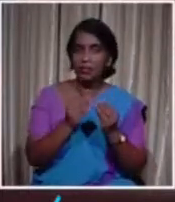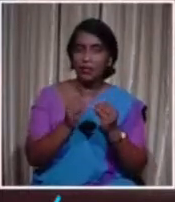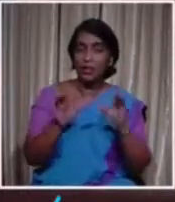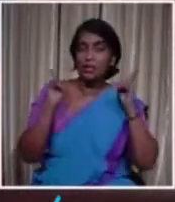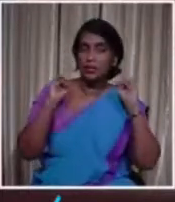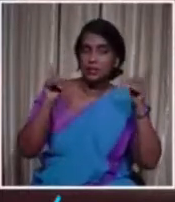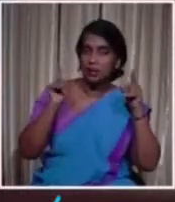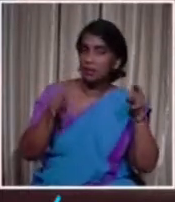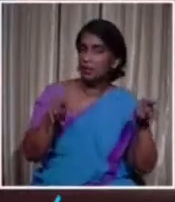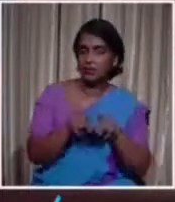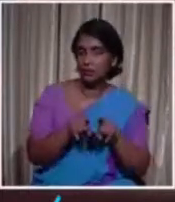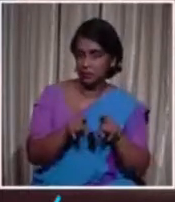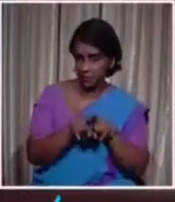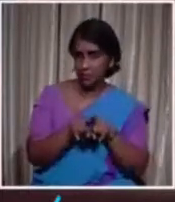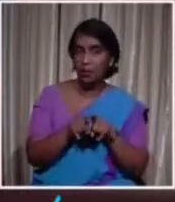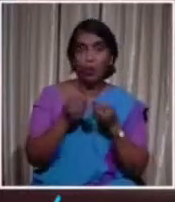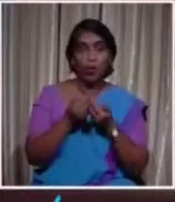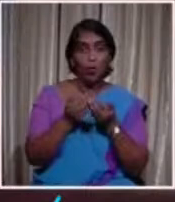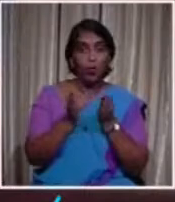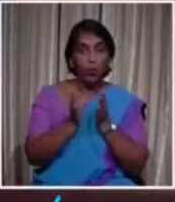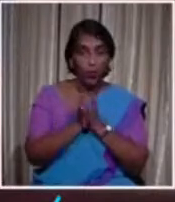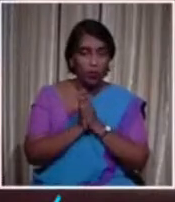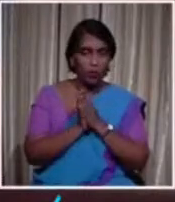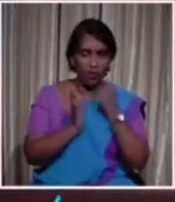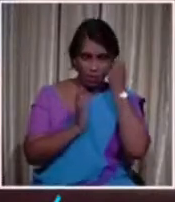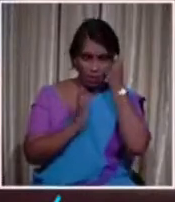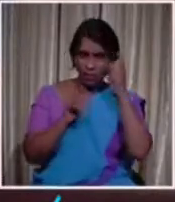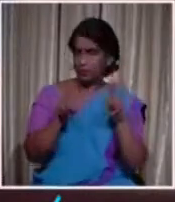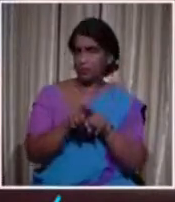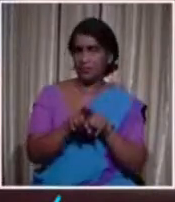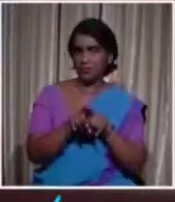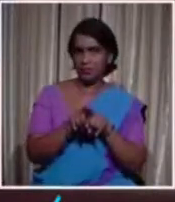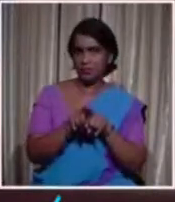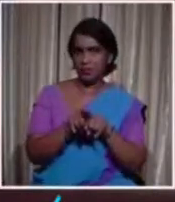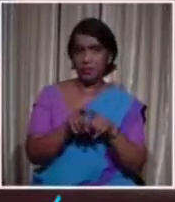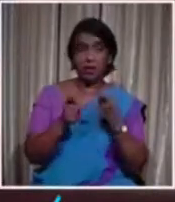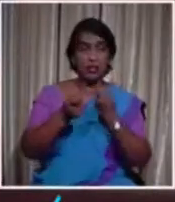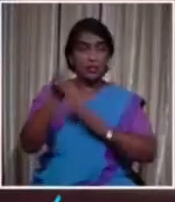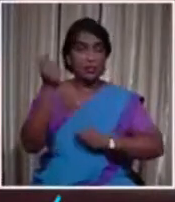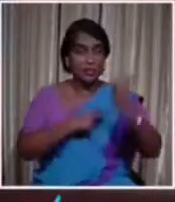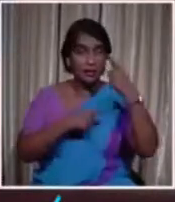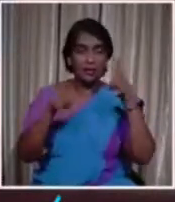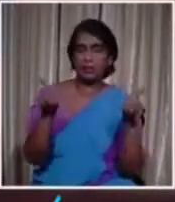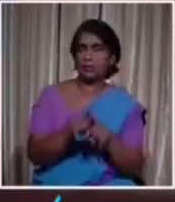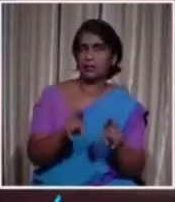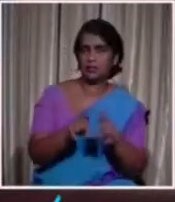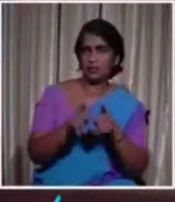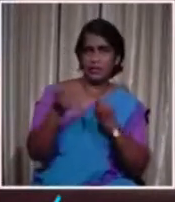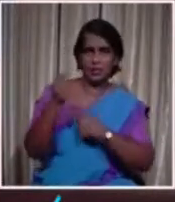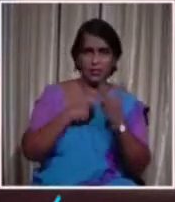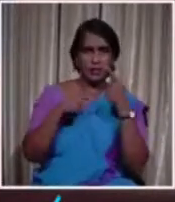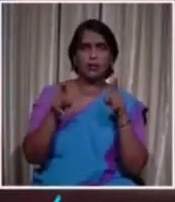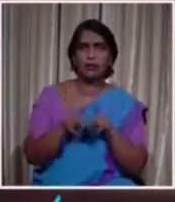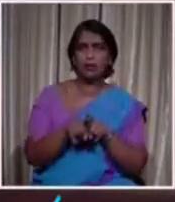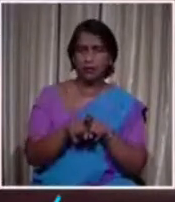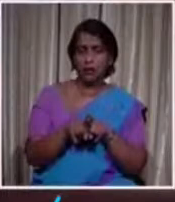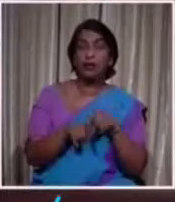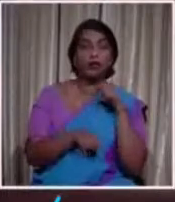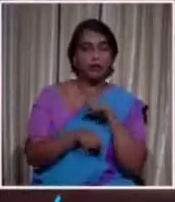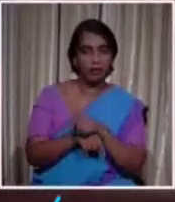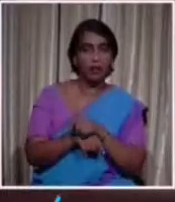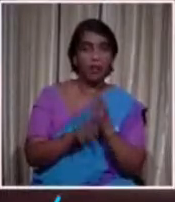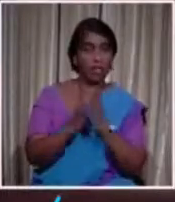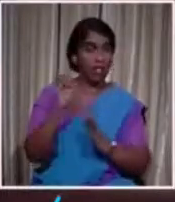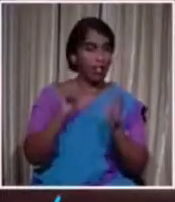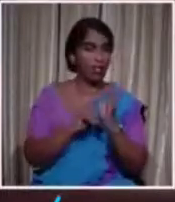සනකෙලියක් විදියට තමාශයක් විදියට වෙන්දේසි පොලක් විදියට මෙන්න මෙච්චර